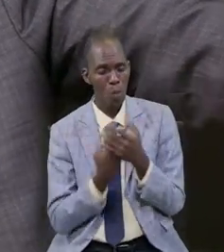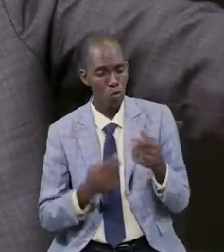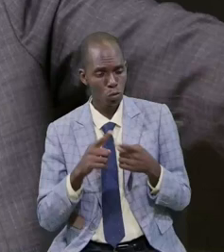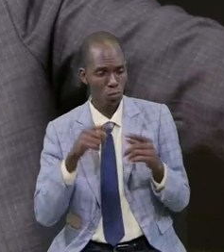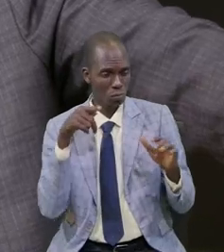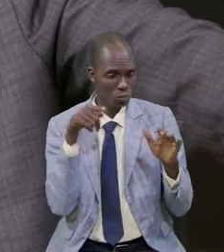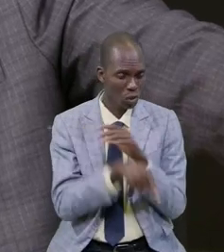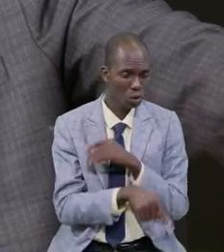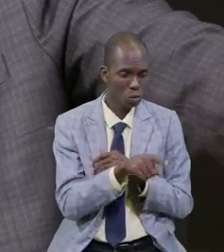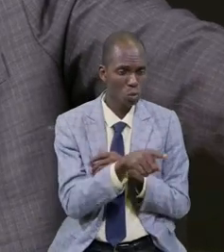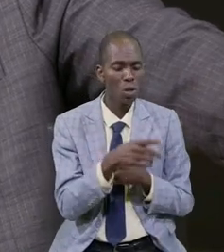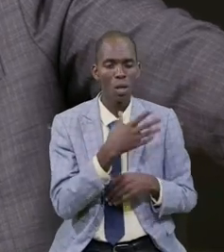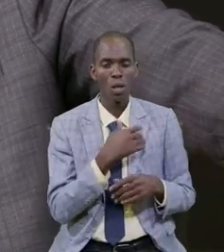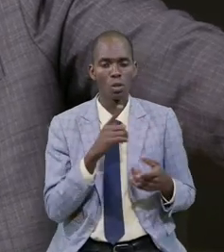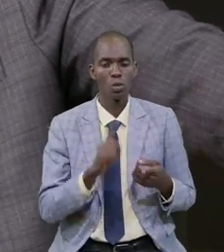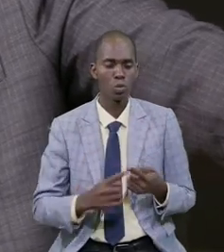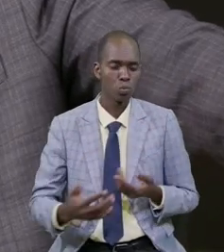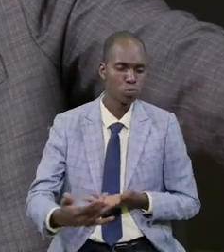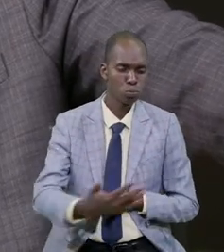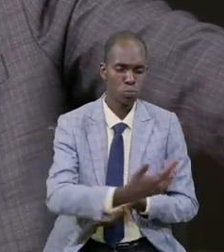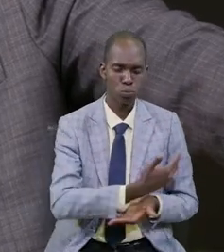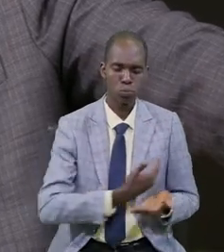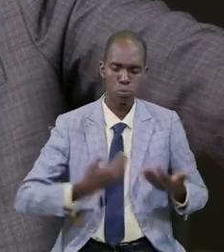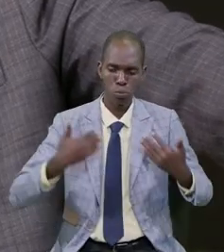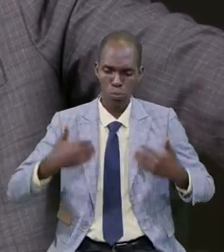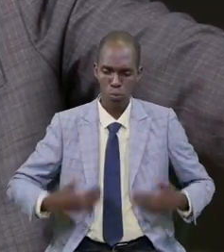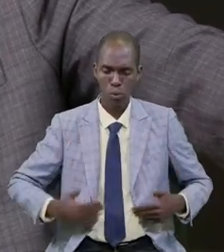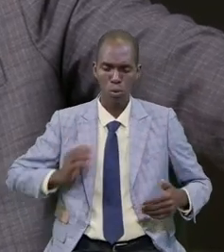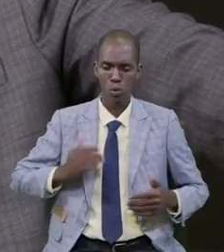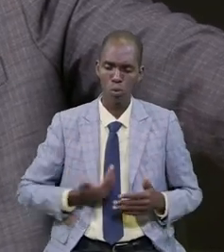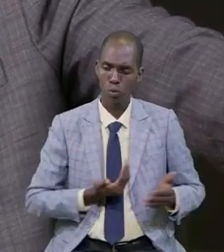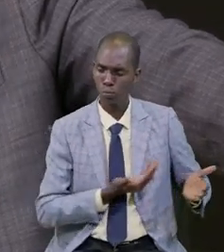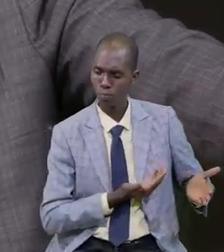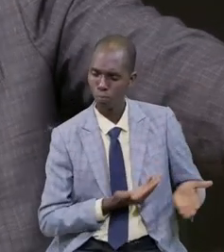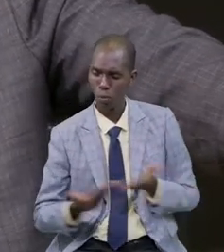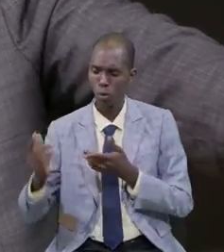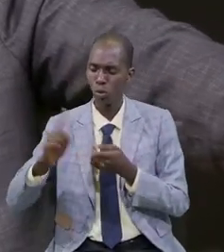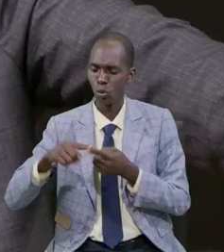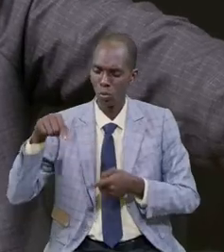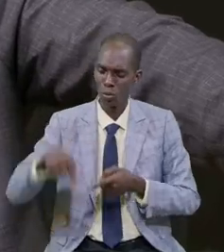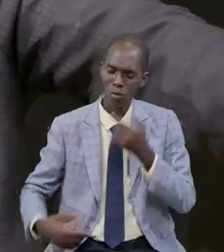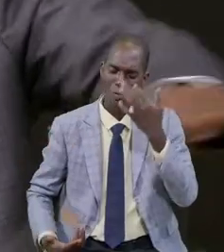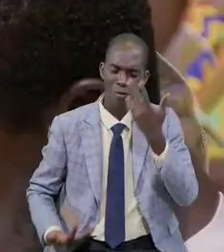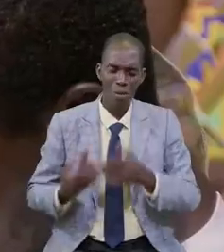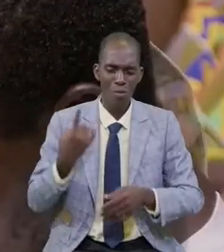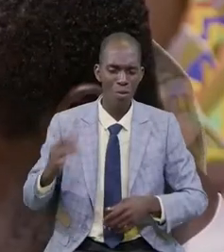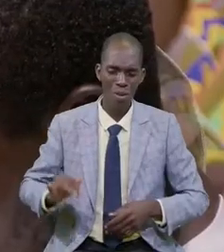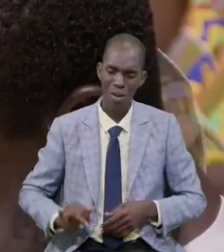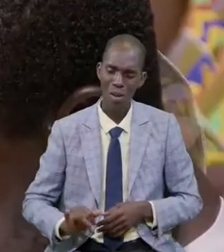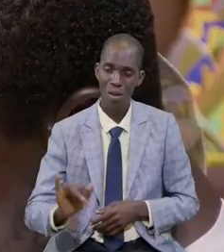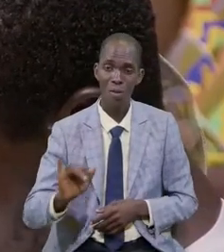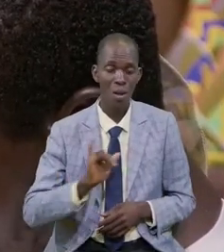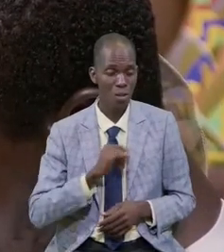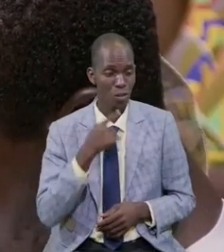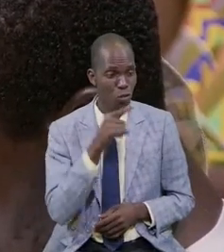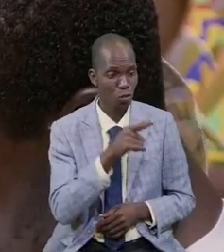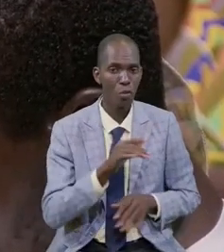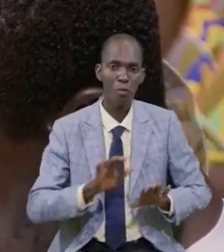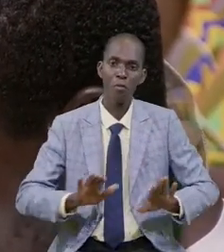jeter dans l'étang de feu. Je vous dis, craignez-le.